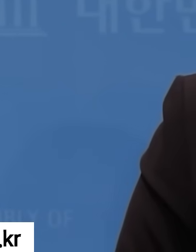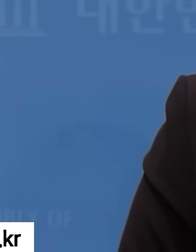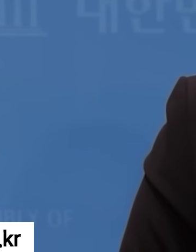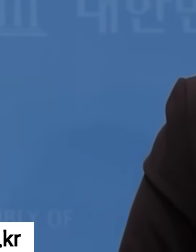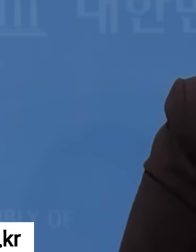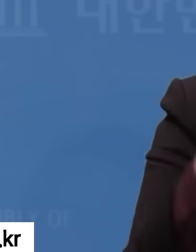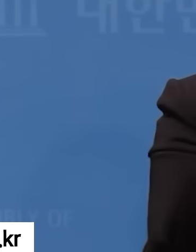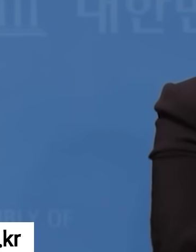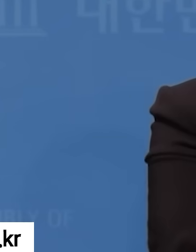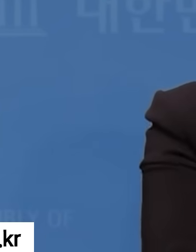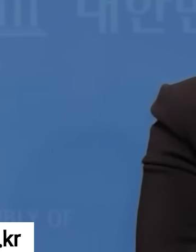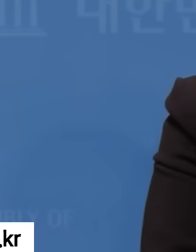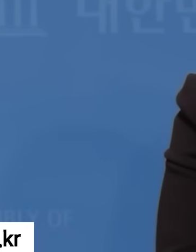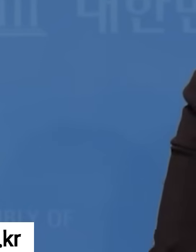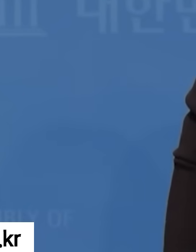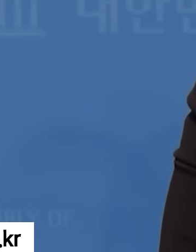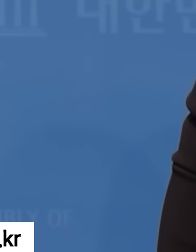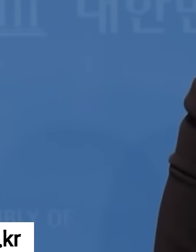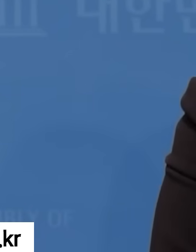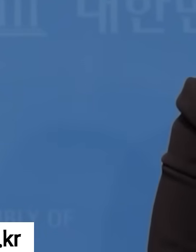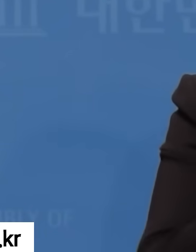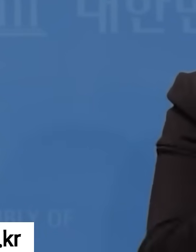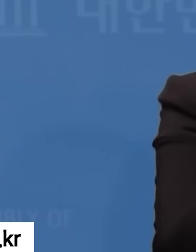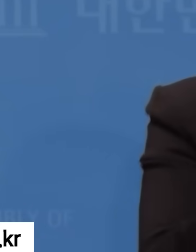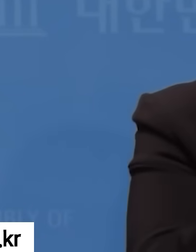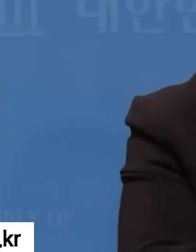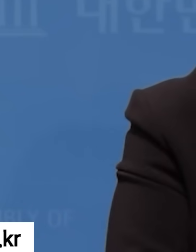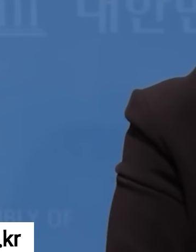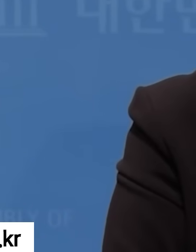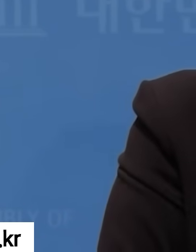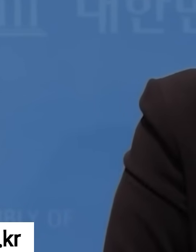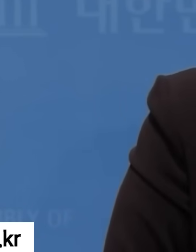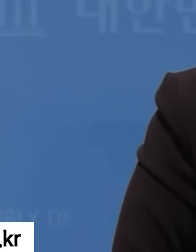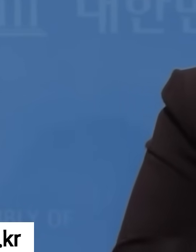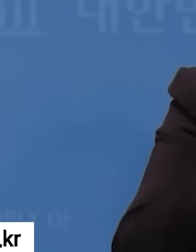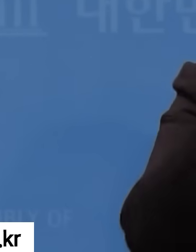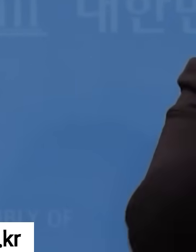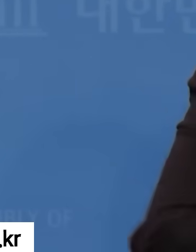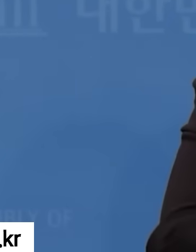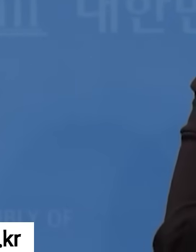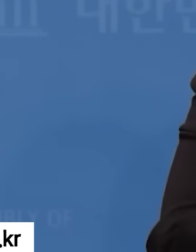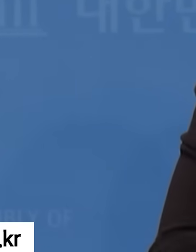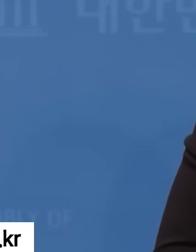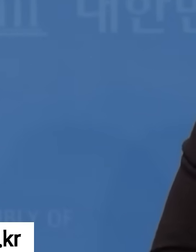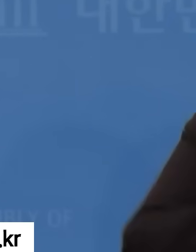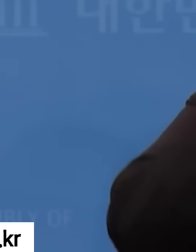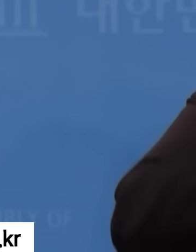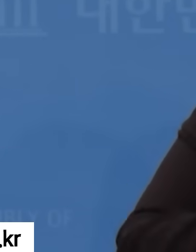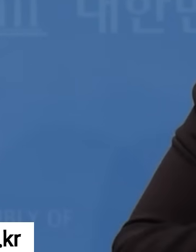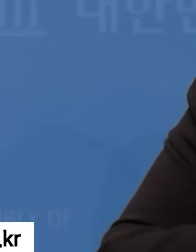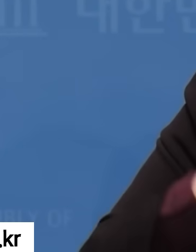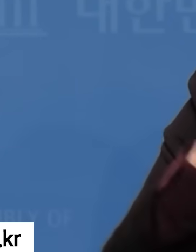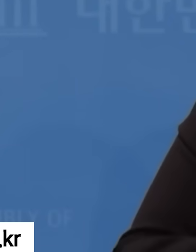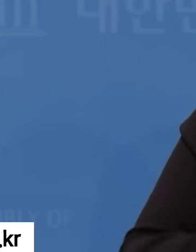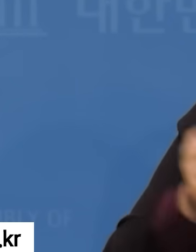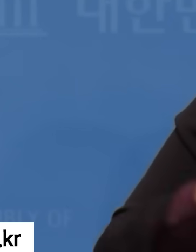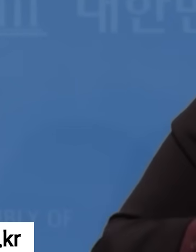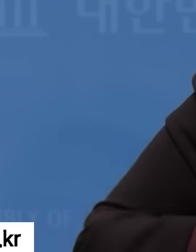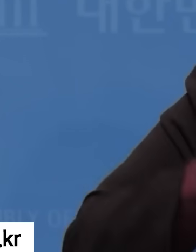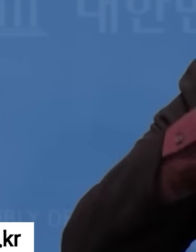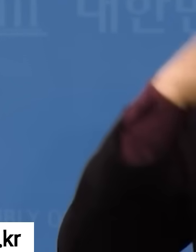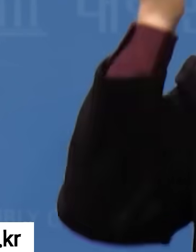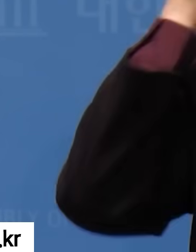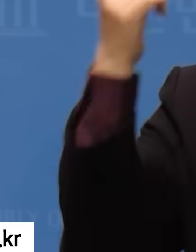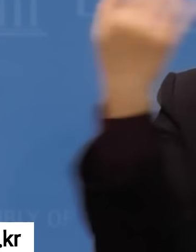전투령은 강한 말과 강한 몸짓이 아닌 단단한 심장과 따뜻한 머리, 그리고